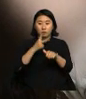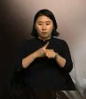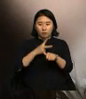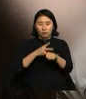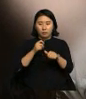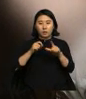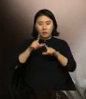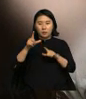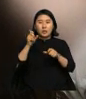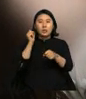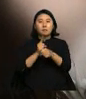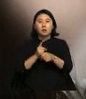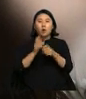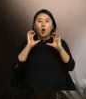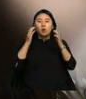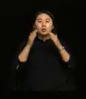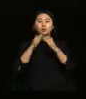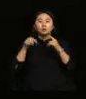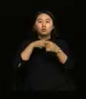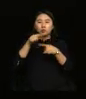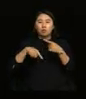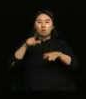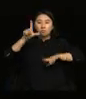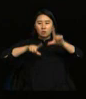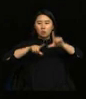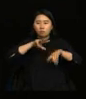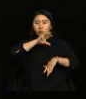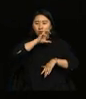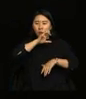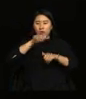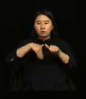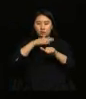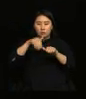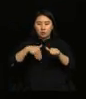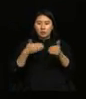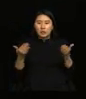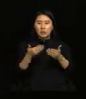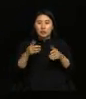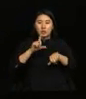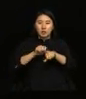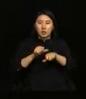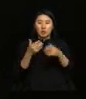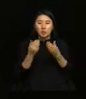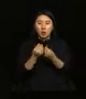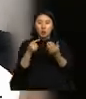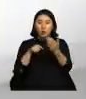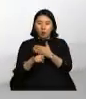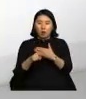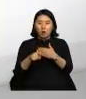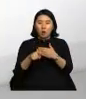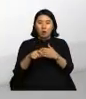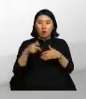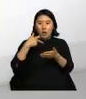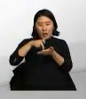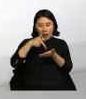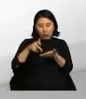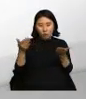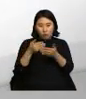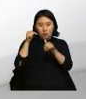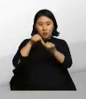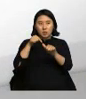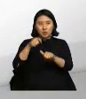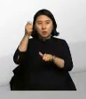교사들의 대다수가 이미 원장의 어린이집 운영과 태도에 불만을 가진 상황. 근무 시간 외에 단톡방을 통해 이루어지는 업무